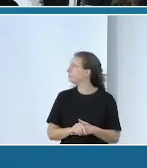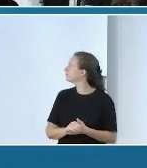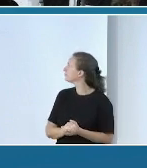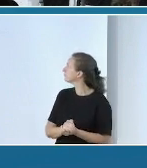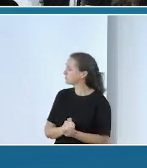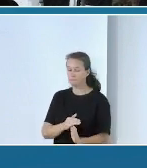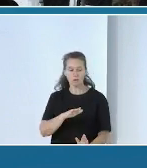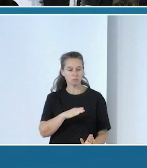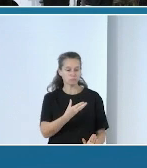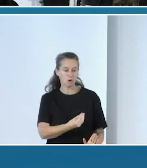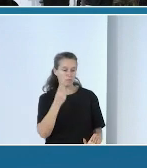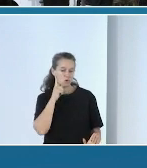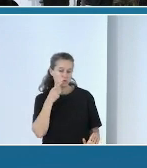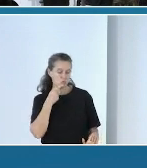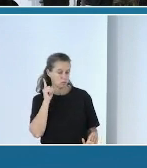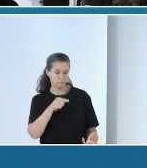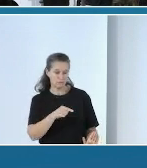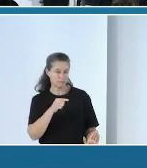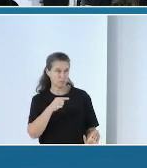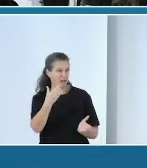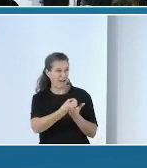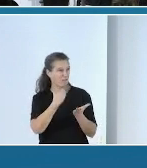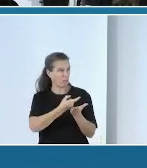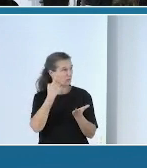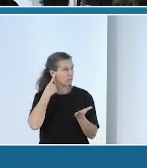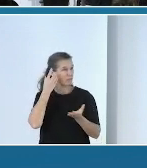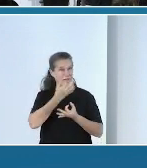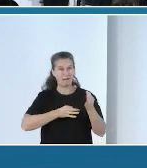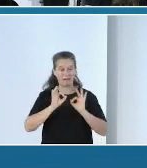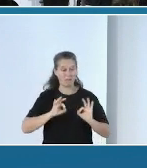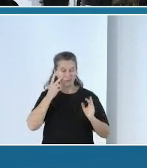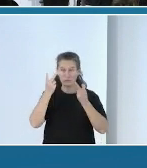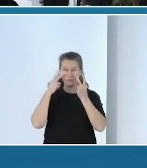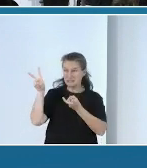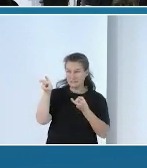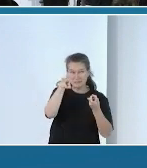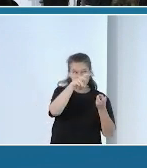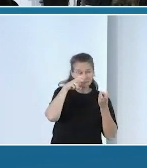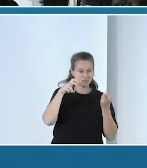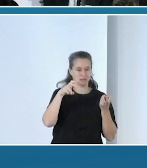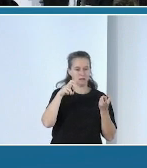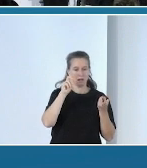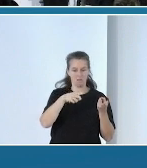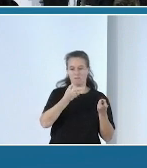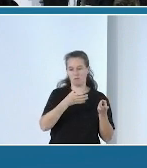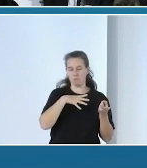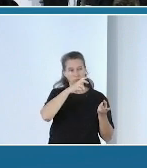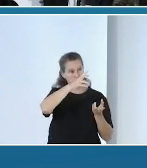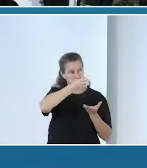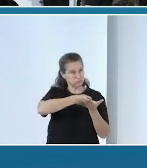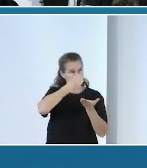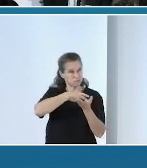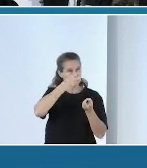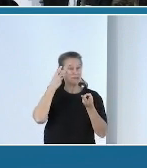Le petit enfant sourd, il doit pallier le manque d'informations auditives par des informations visio-gestuelles qui surviennent